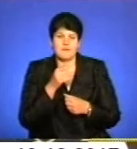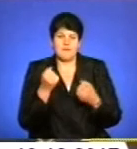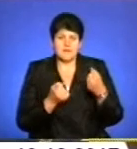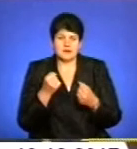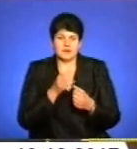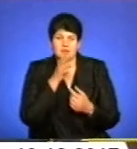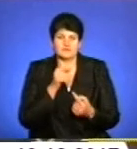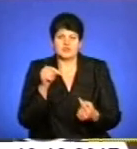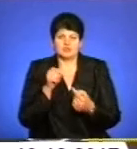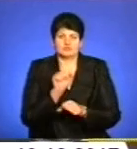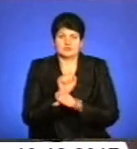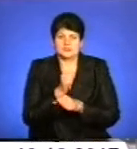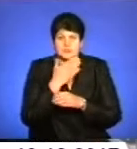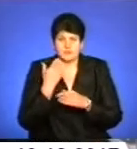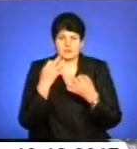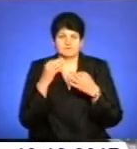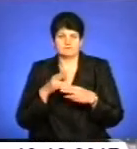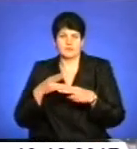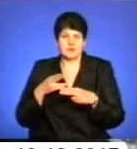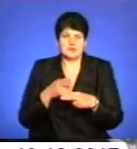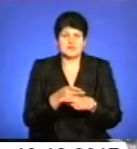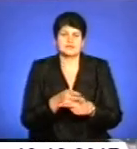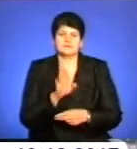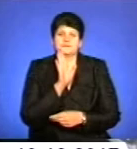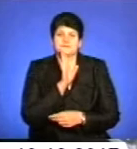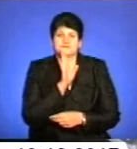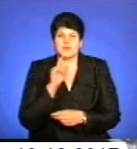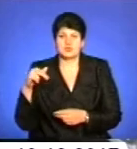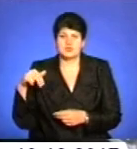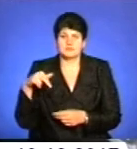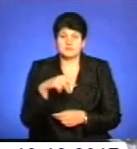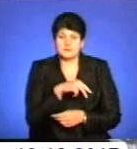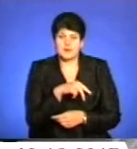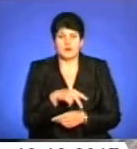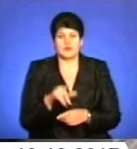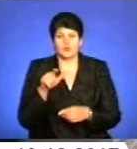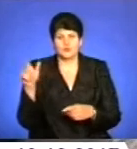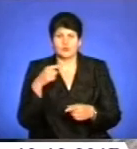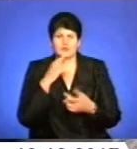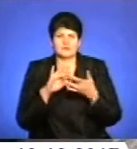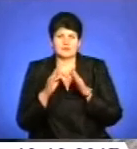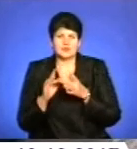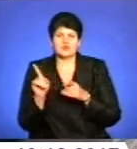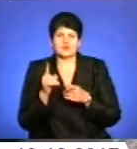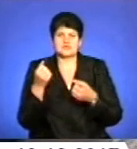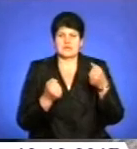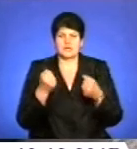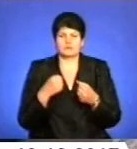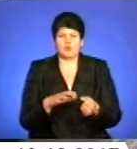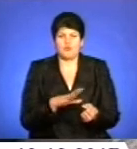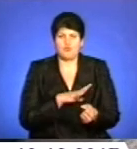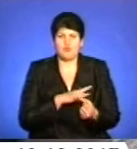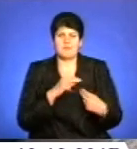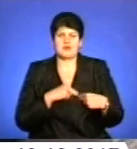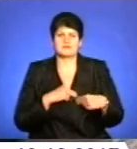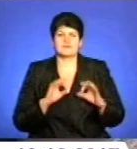допустив наїзд на 15-річну школярку, яка вийшла на пішохідний перехід. У соцмережах люди поширюють інформацію, що за кермом автомобіля був